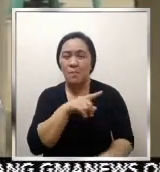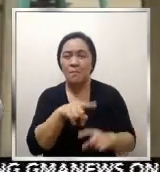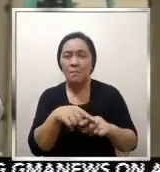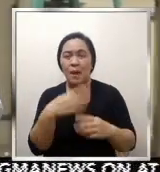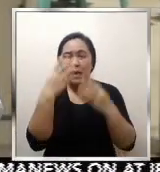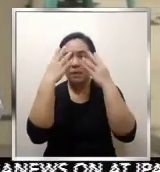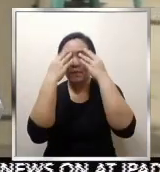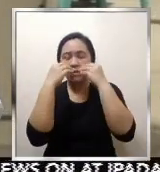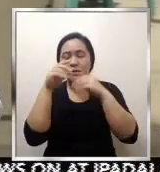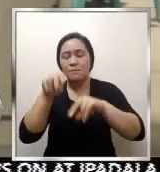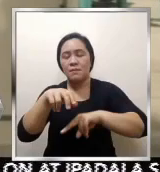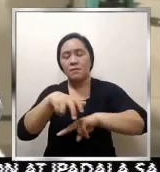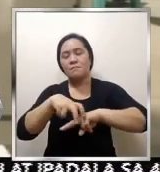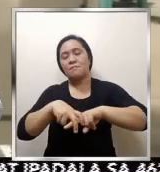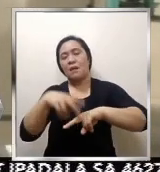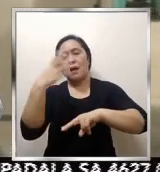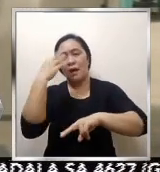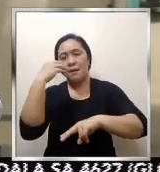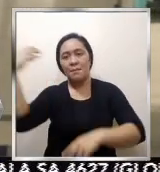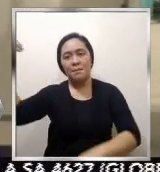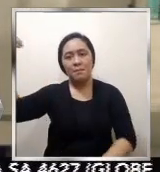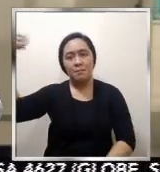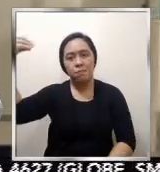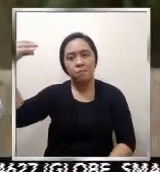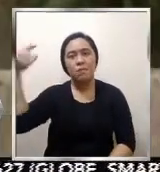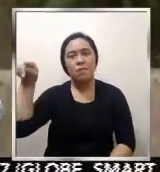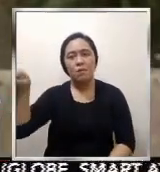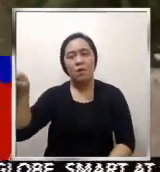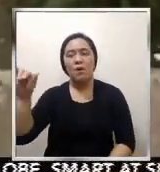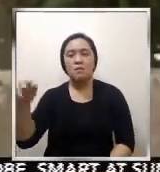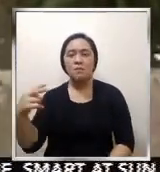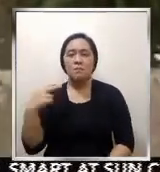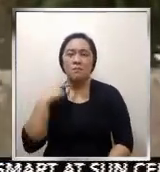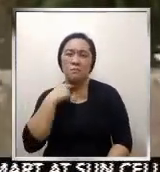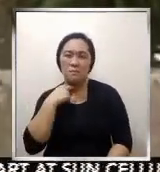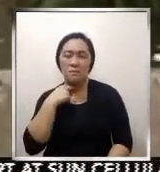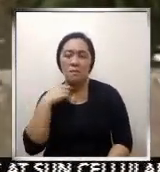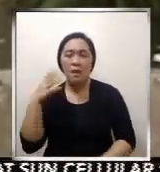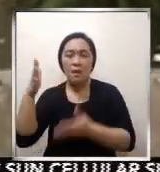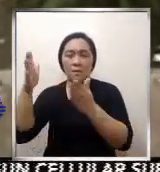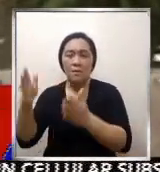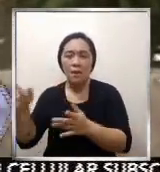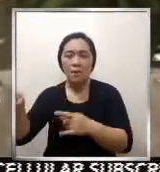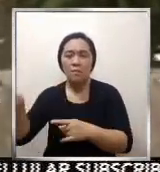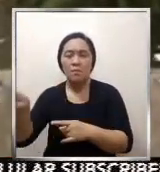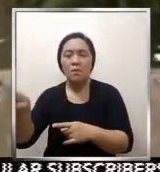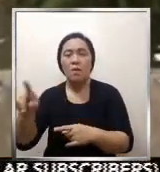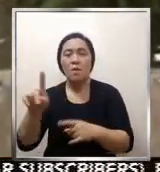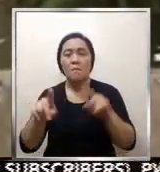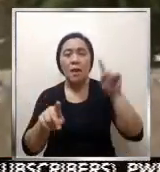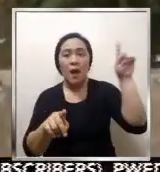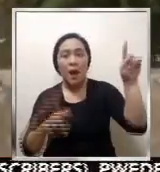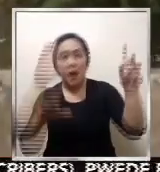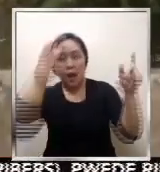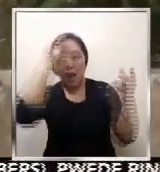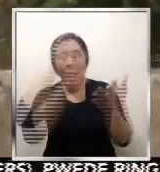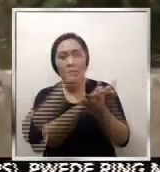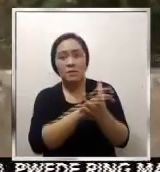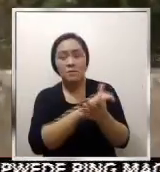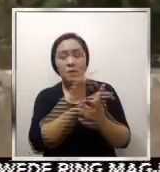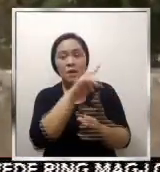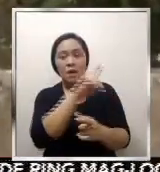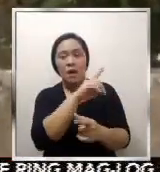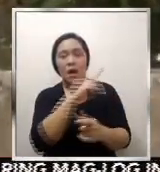nakuna ng litrato ng kapwa stranded na pasahero. Yung asawa ko doon, ang kasama niya is bata pa. Hindi